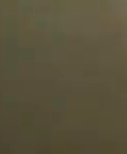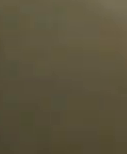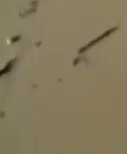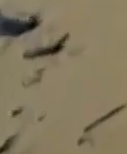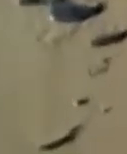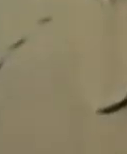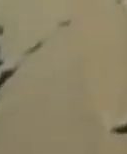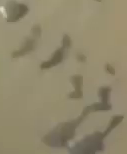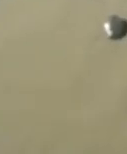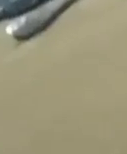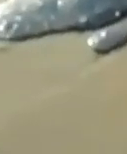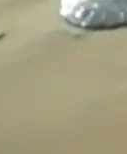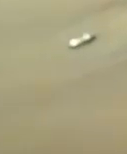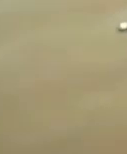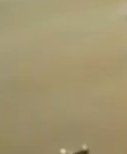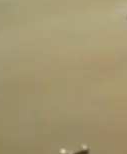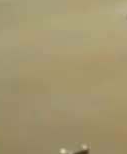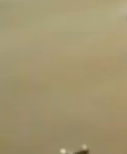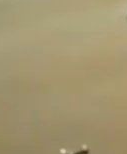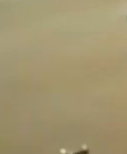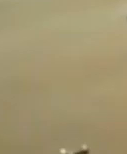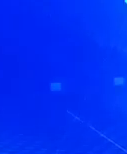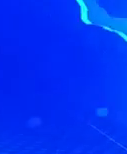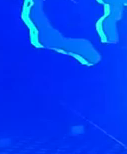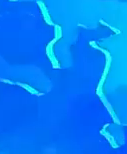Алмат Хамид, Меруерт Қайнышева.